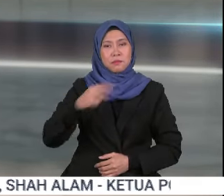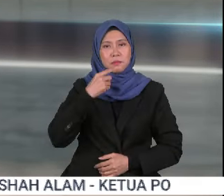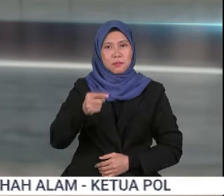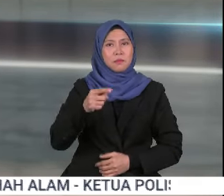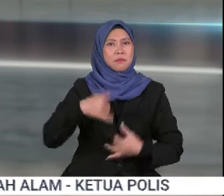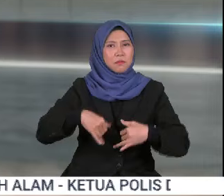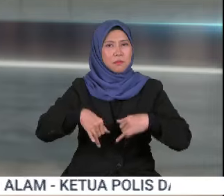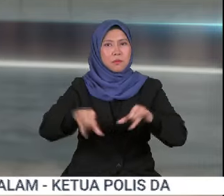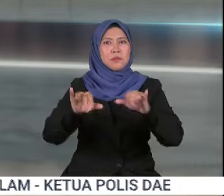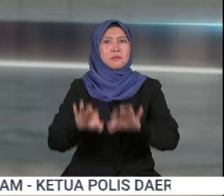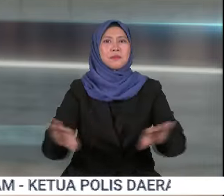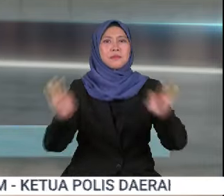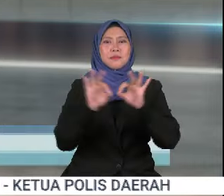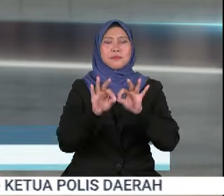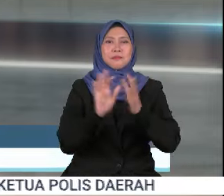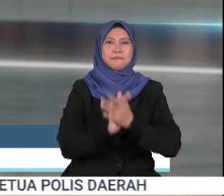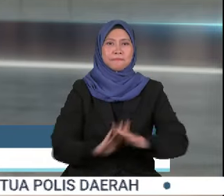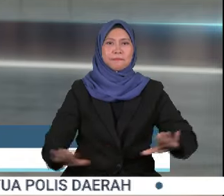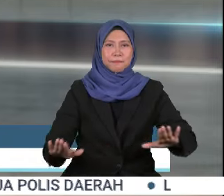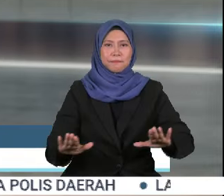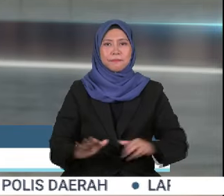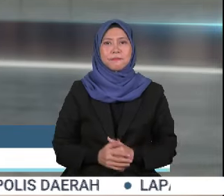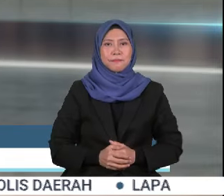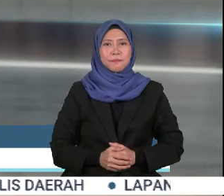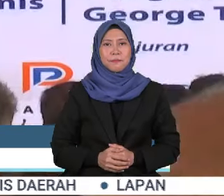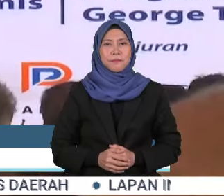operator terus mengutamakan aspek keselamatan.